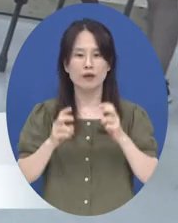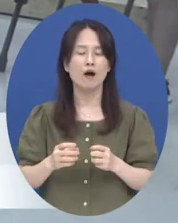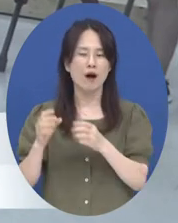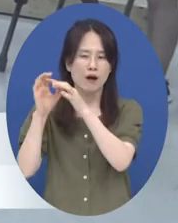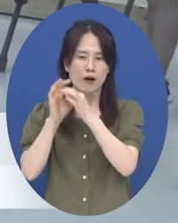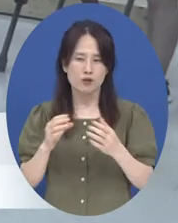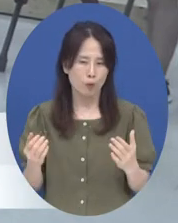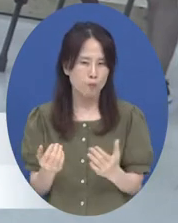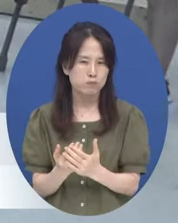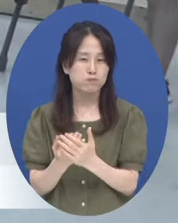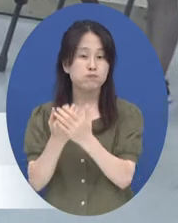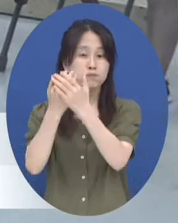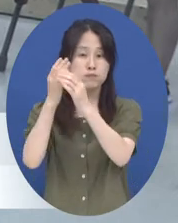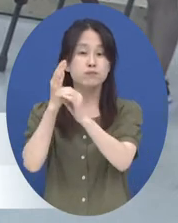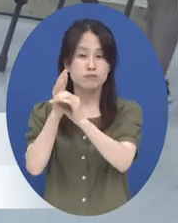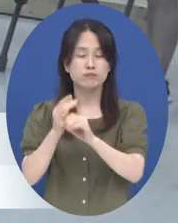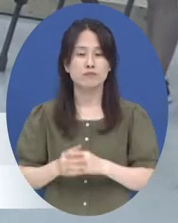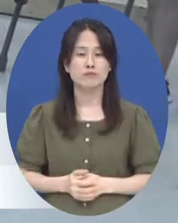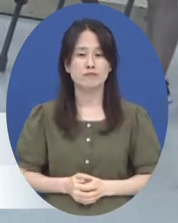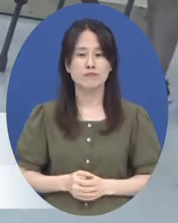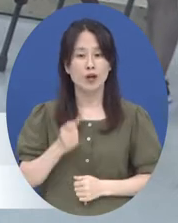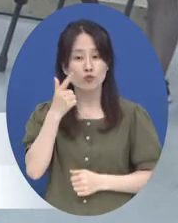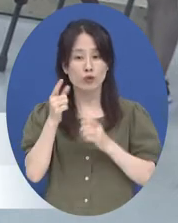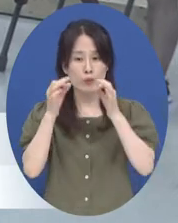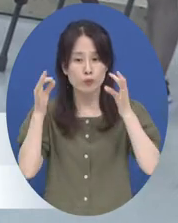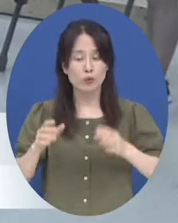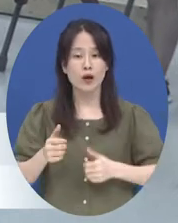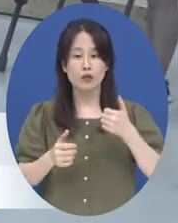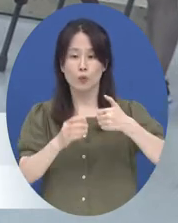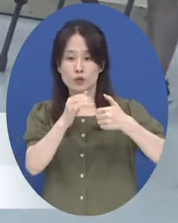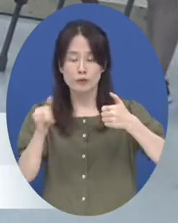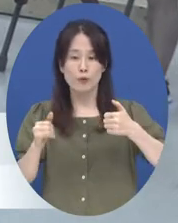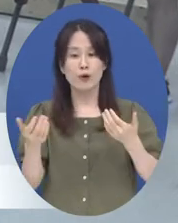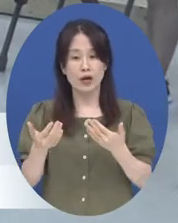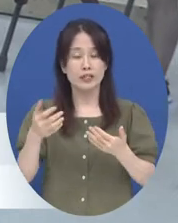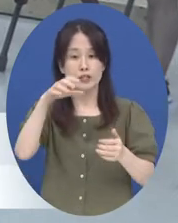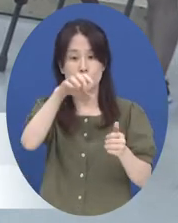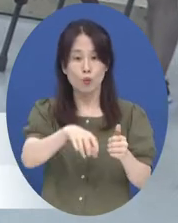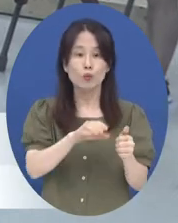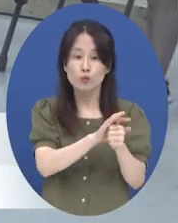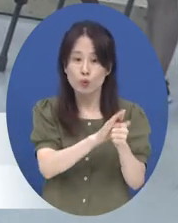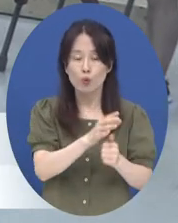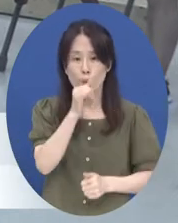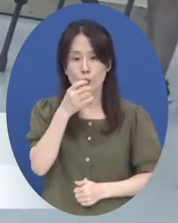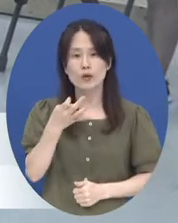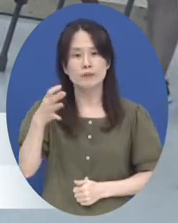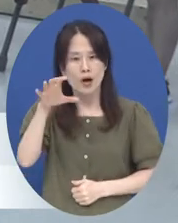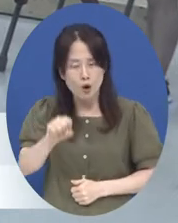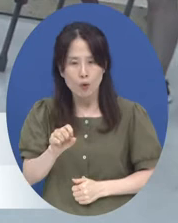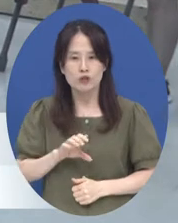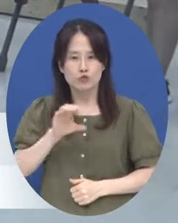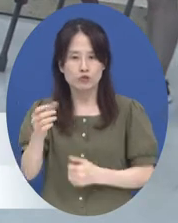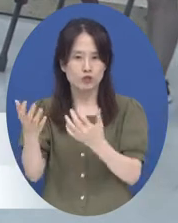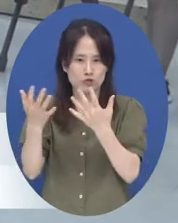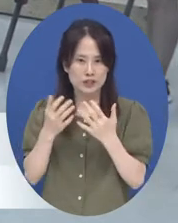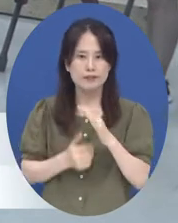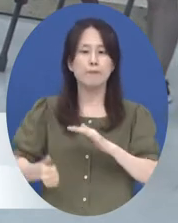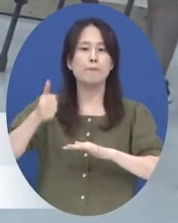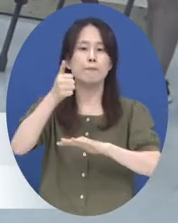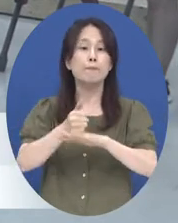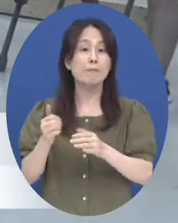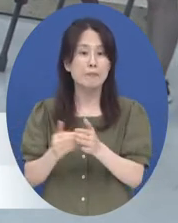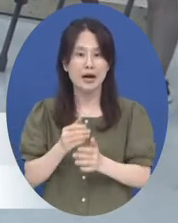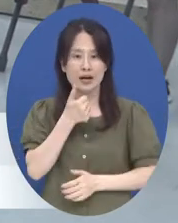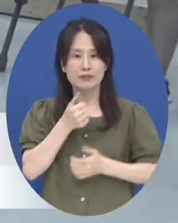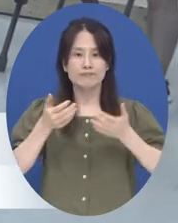낳는 기업으로 성장하고 있습니다. 6개월 동안 50여 명의 일자리 창출과 14억 원의 투자 유치를 이끌어내는 성과를 냈습니다.